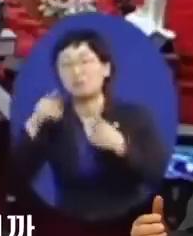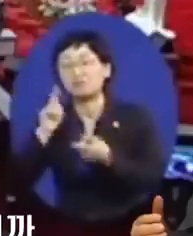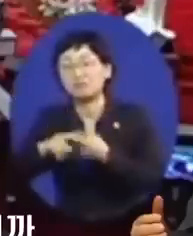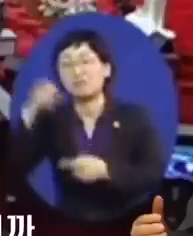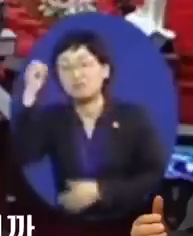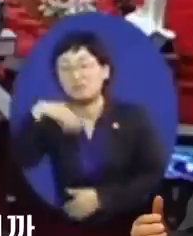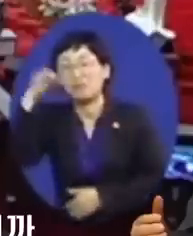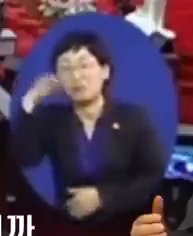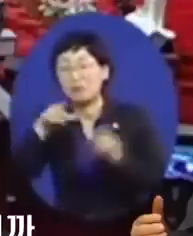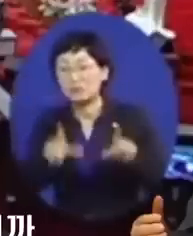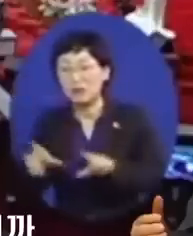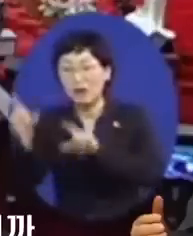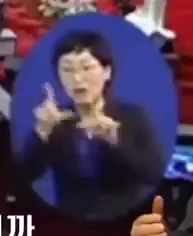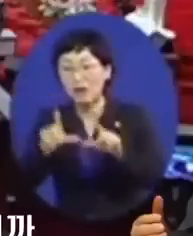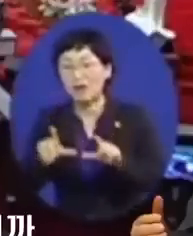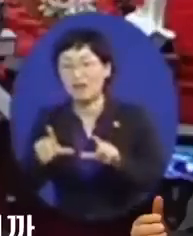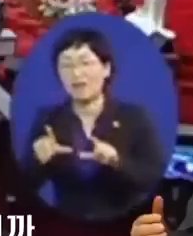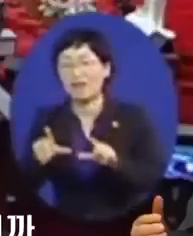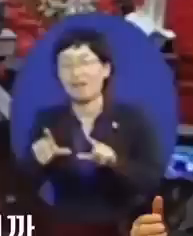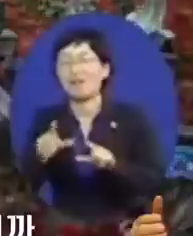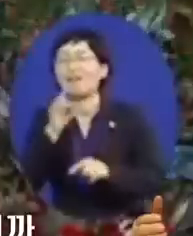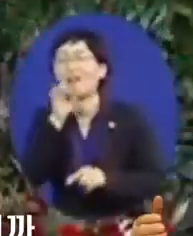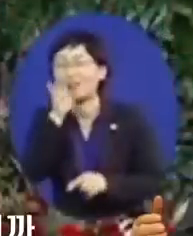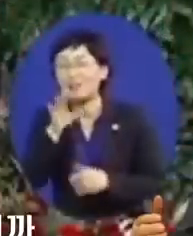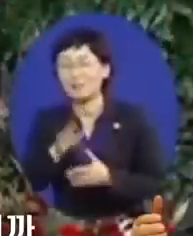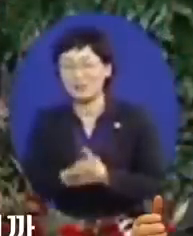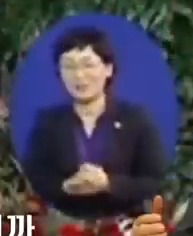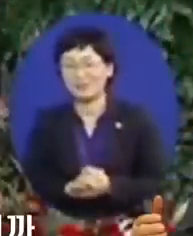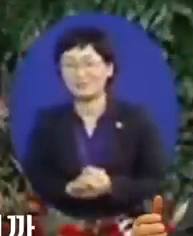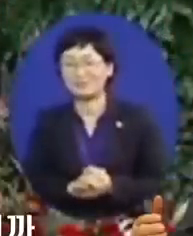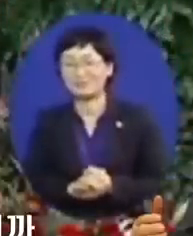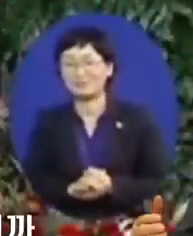대로 살아서는 안 됩니다.